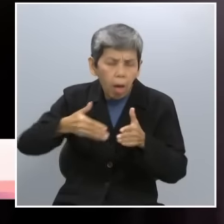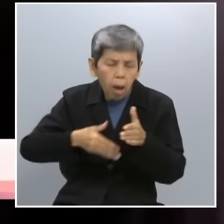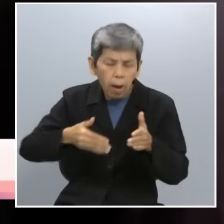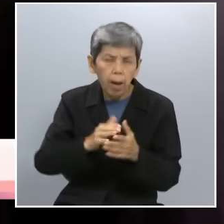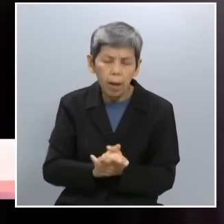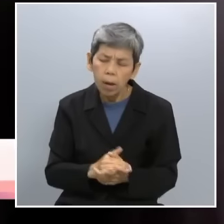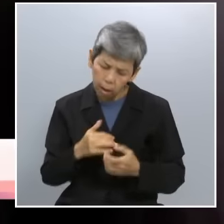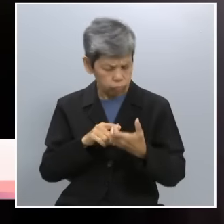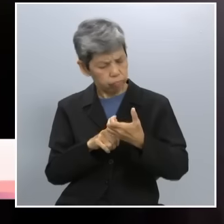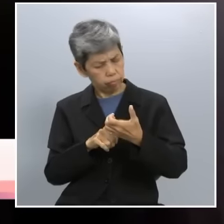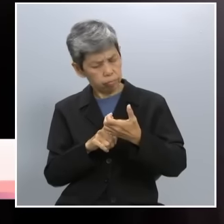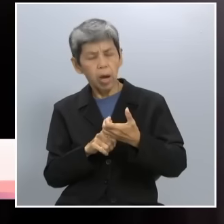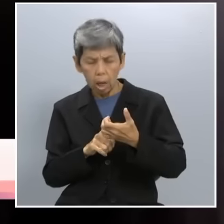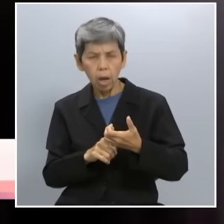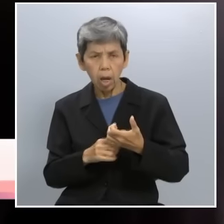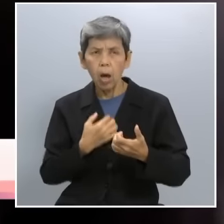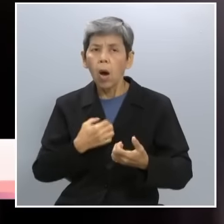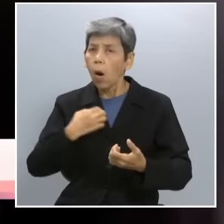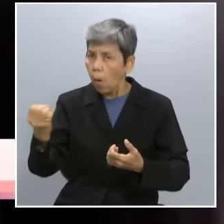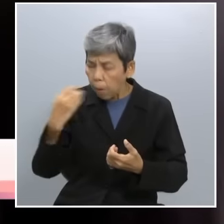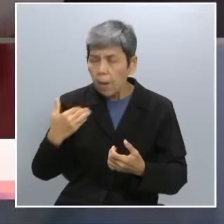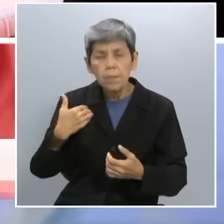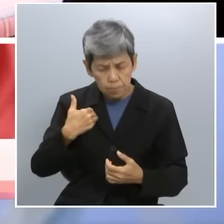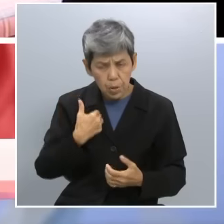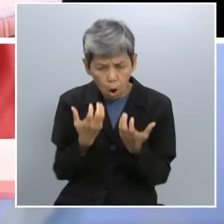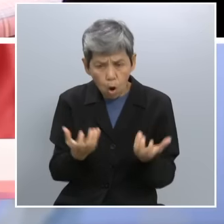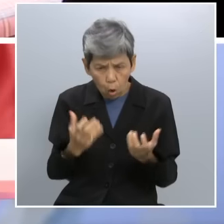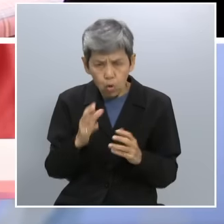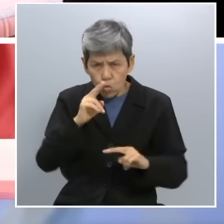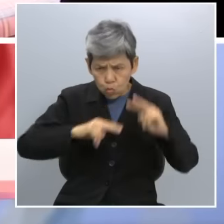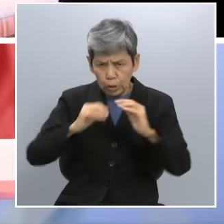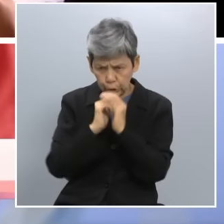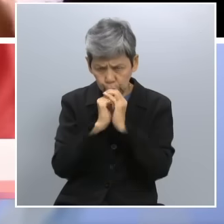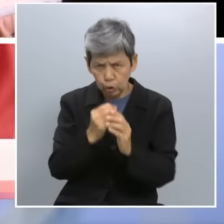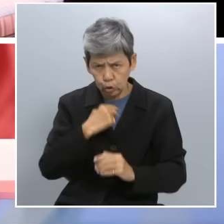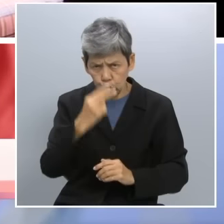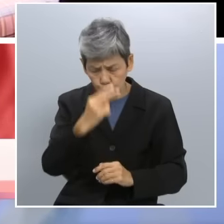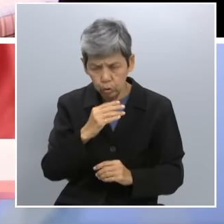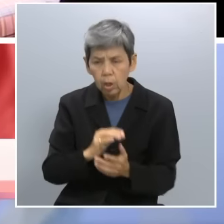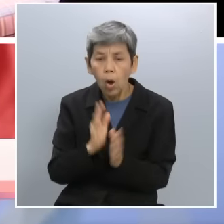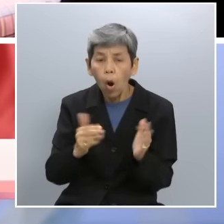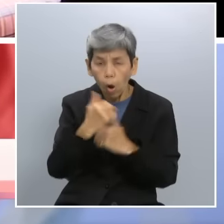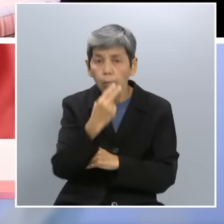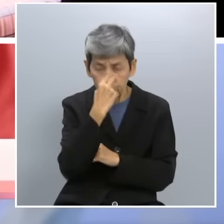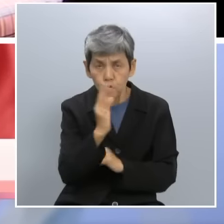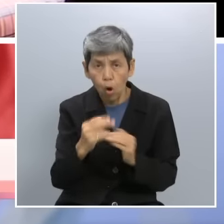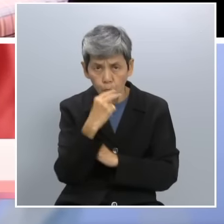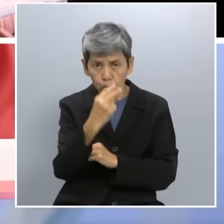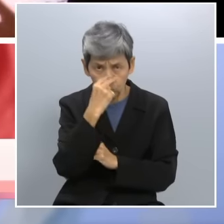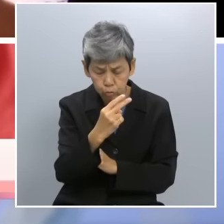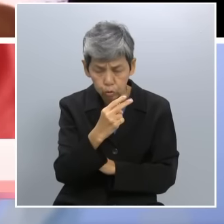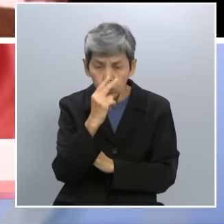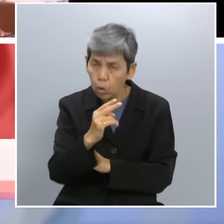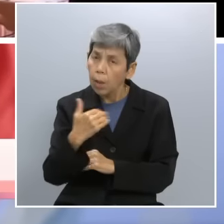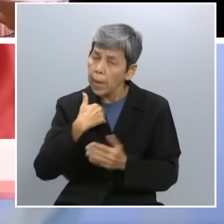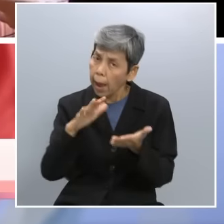ได้อะไรเงี้ยค่ะใช่แล้วเขาก็บอกว่ามีของต้องตรวจสอบที่จีนนิดหน่อยขึ้นไปดูห้องอาให้หน่อยแล้วก็แบบดู